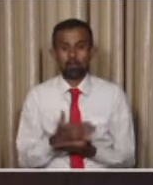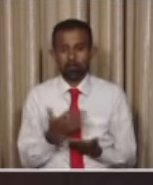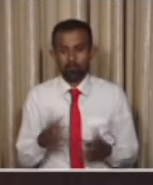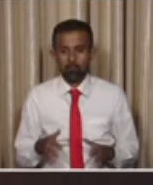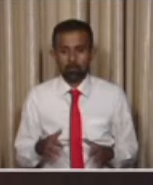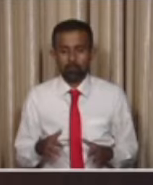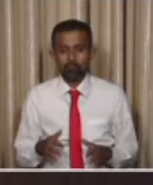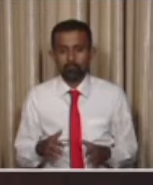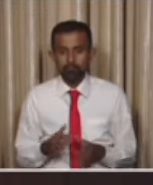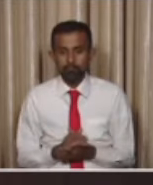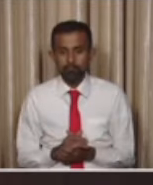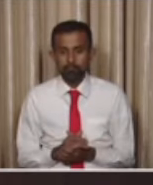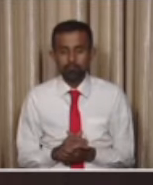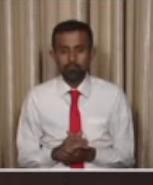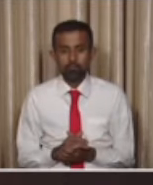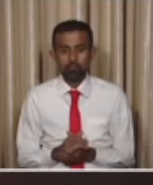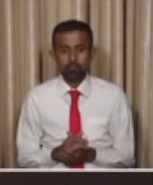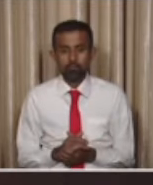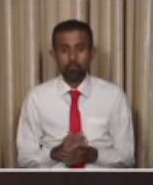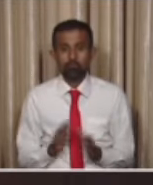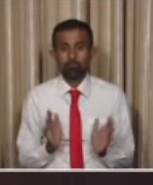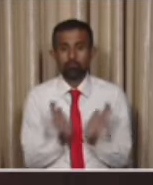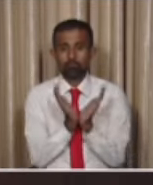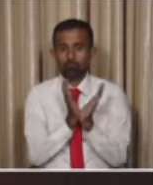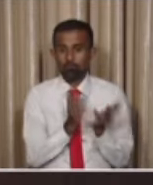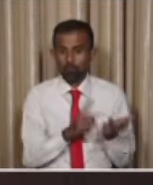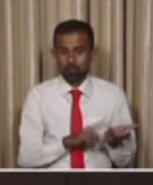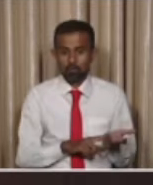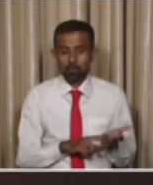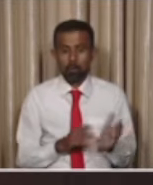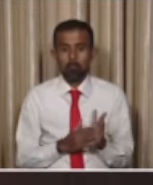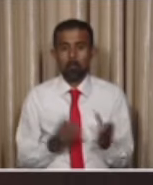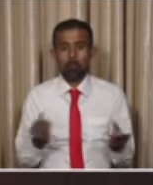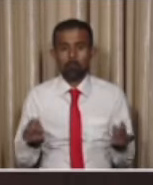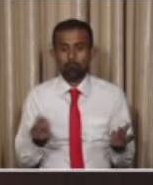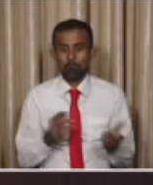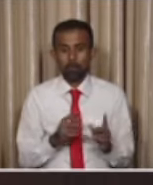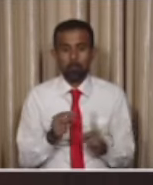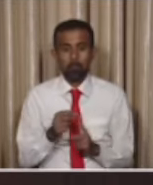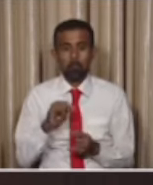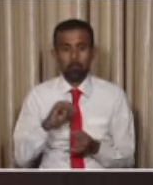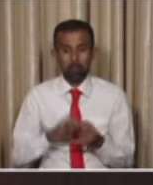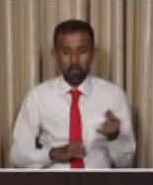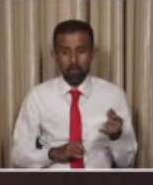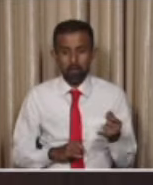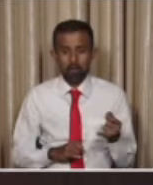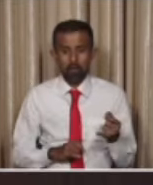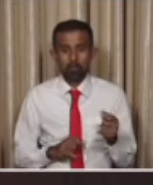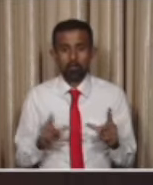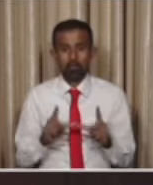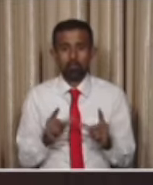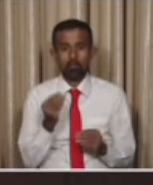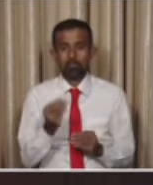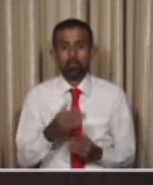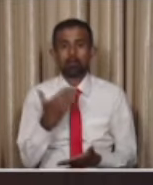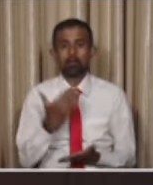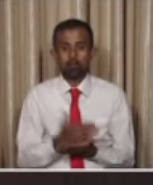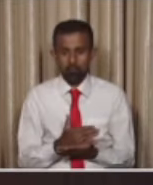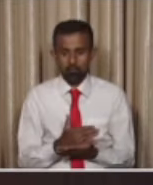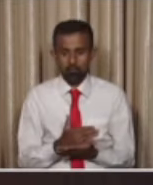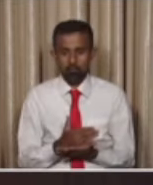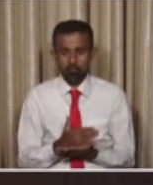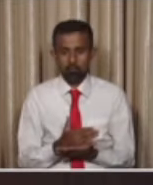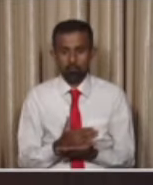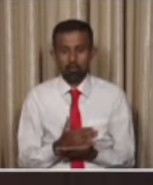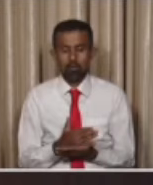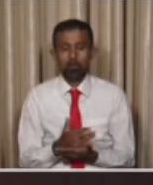ඉඩම් මේ වන සංරක්ෂණයකින්. එතකොට මහවැලියෙන් ප්‍රාචිලිකම් කරවලින් මේ බලපත්‍ර ලබා දීම නතර කරලා තියෙනවා. එතකොට නතර